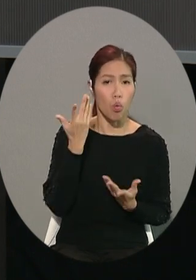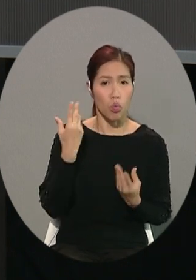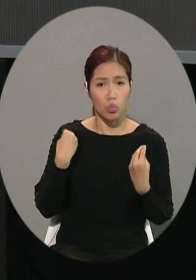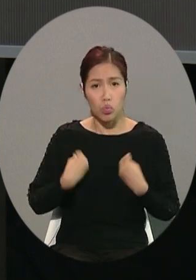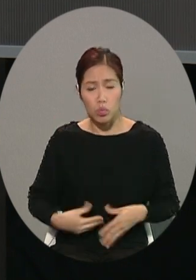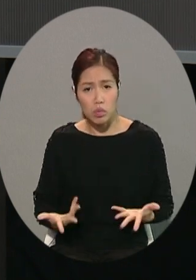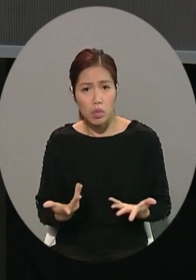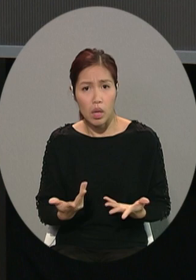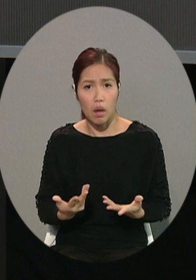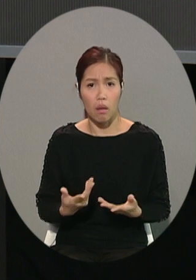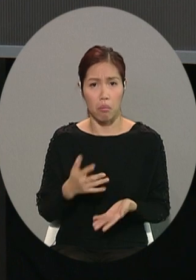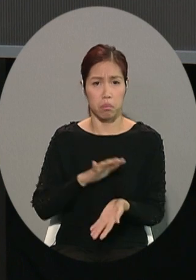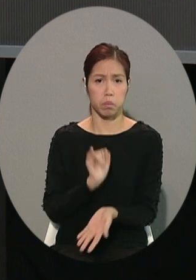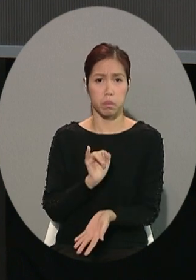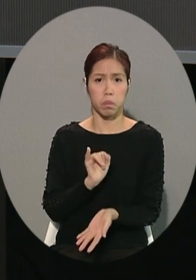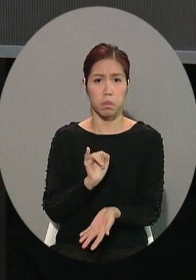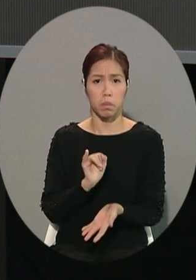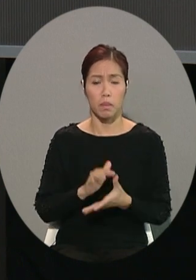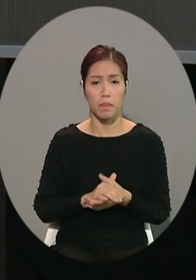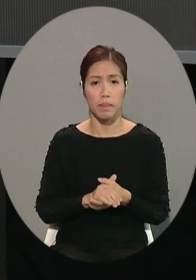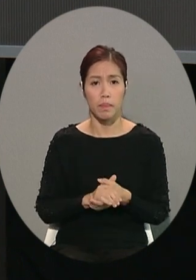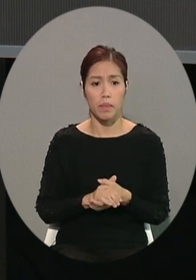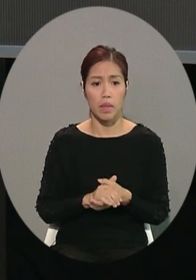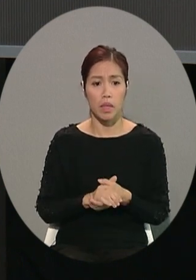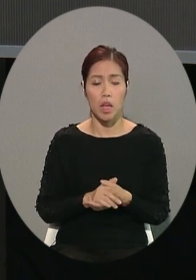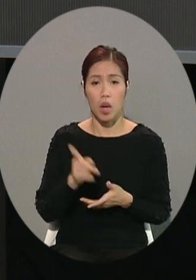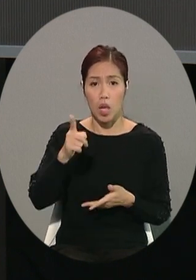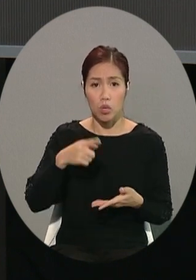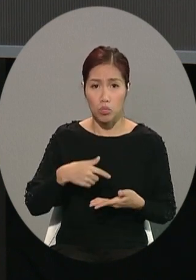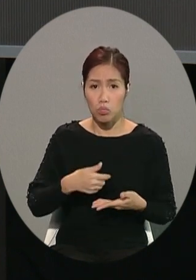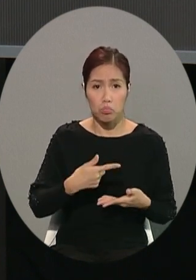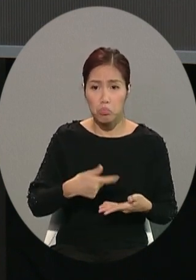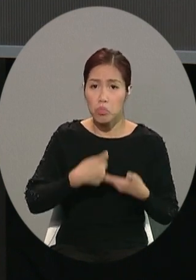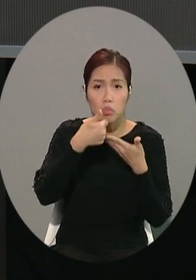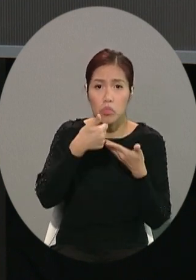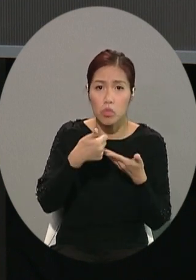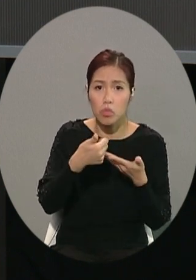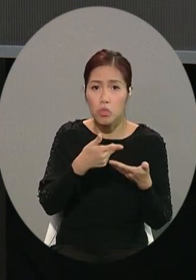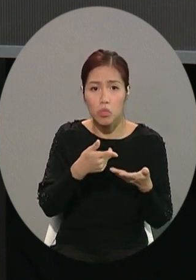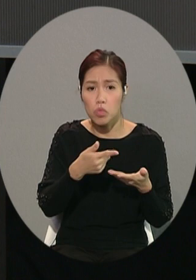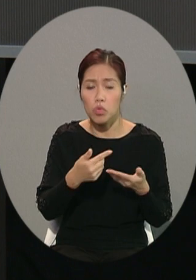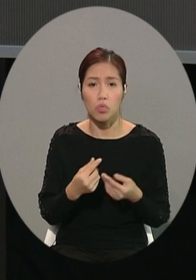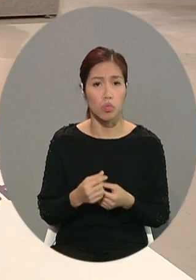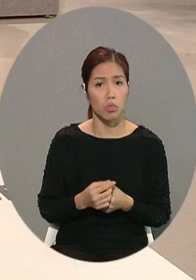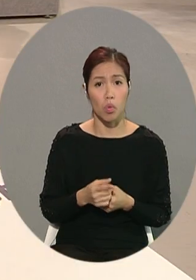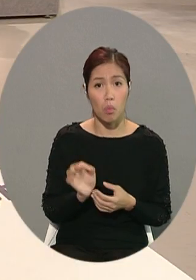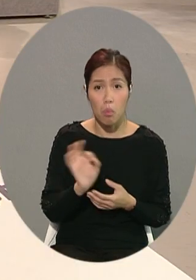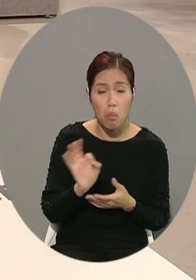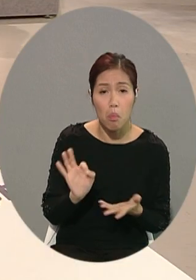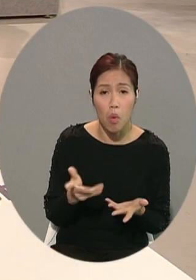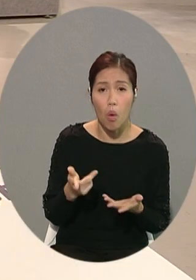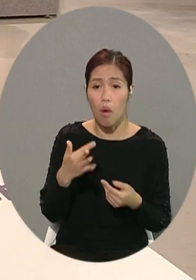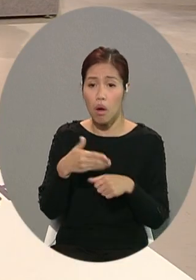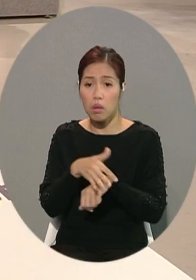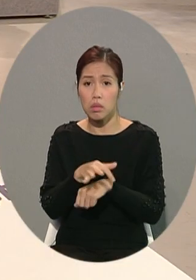是非常之大問題。你是不是不尊重其他人？是不是不尊重這個跨性別？你身為社工， 我在網